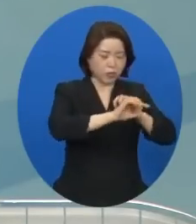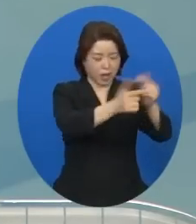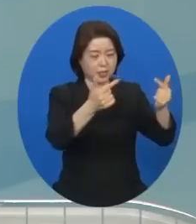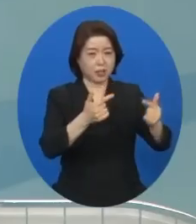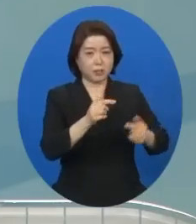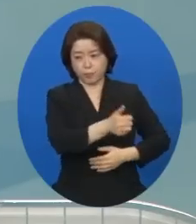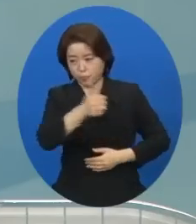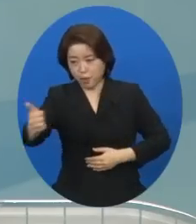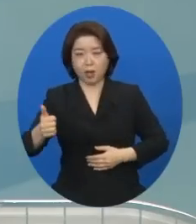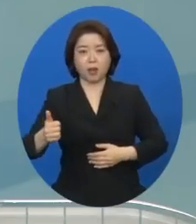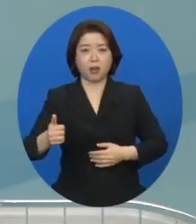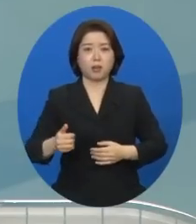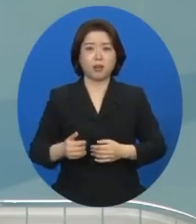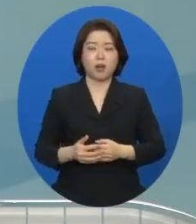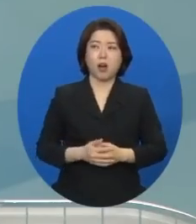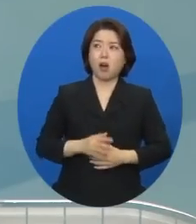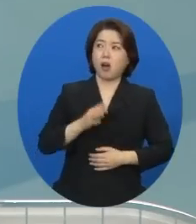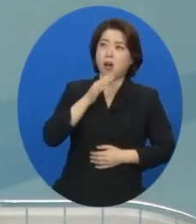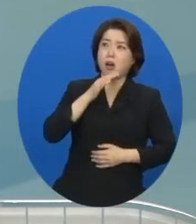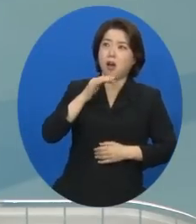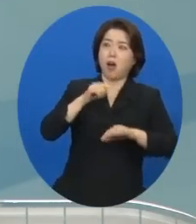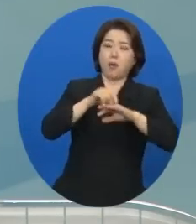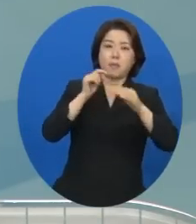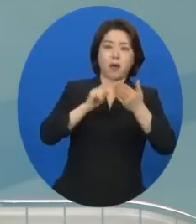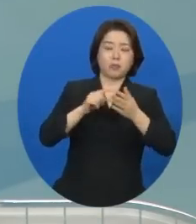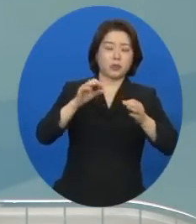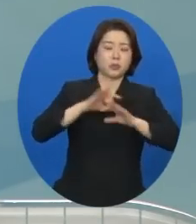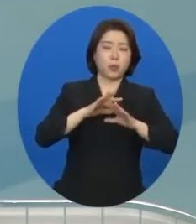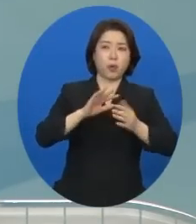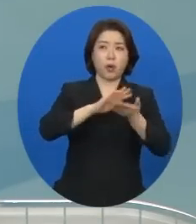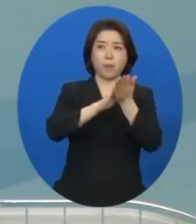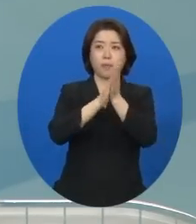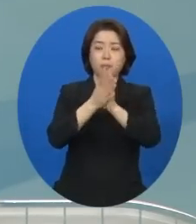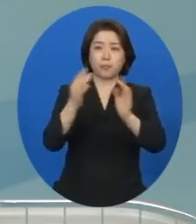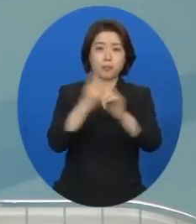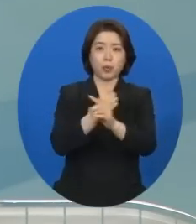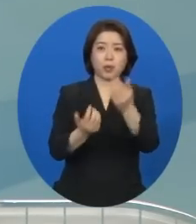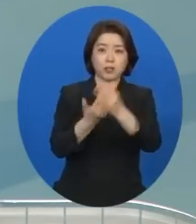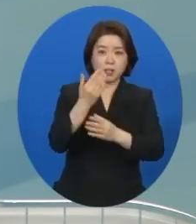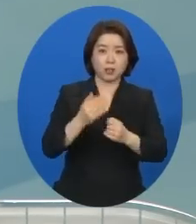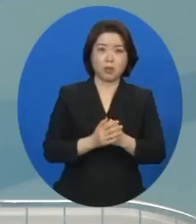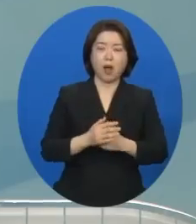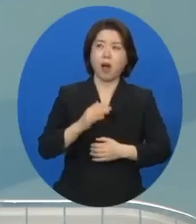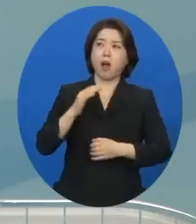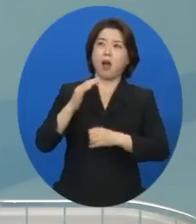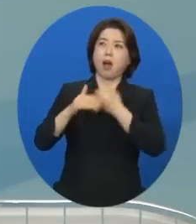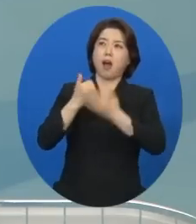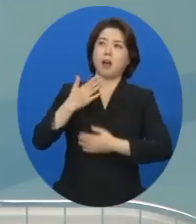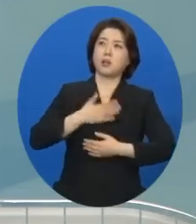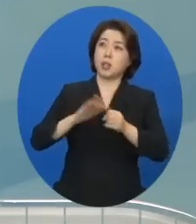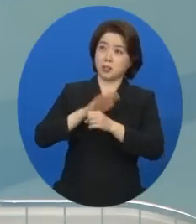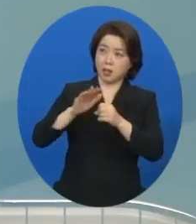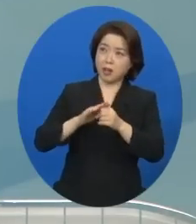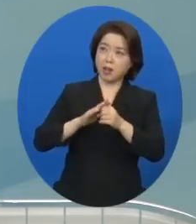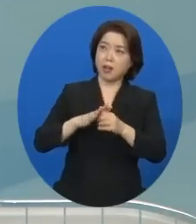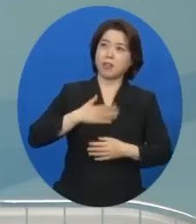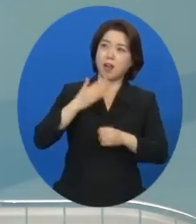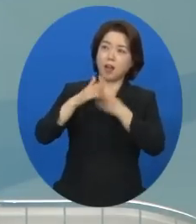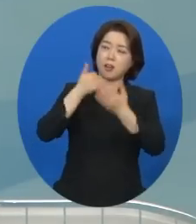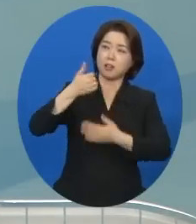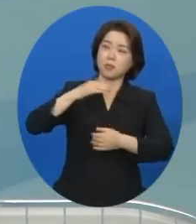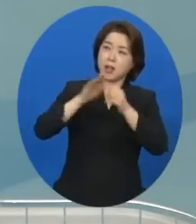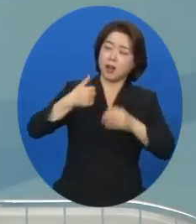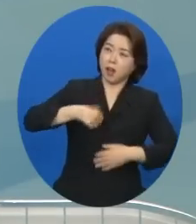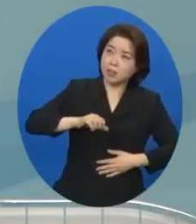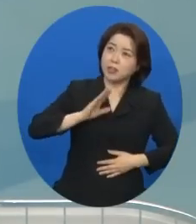마음에 놀라운 믿음의 변화가 일어나는 거예요. 하나님이 나 사랑하신대. 난 하나님 사랑하는 아들이야. 그래서